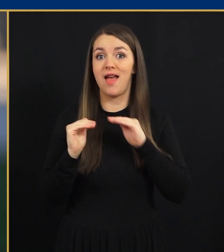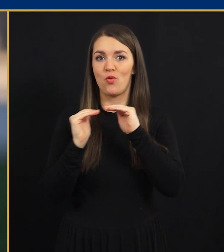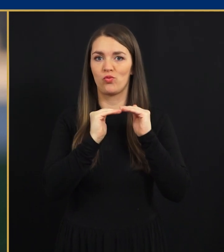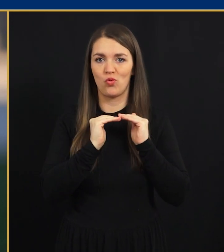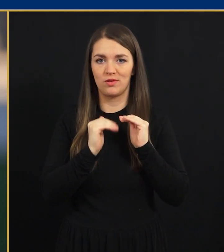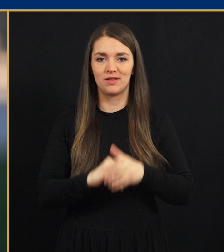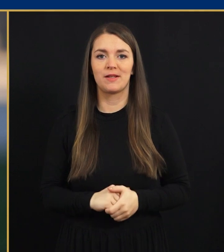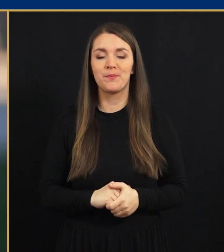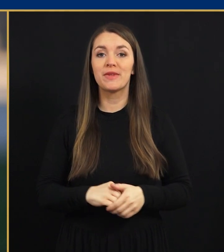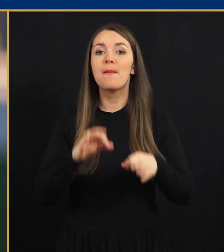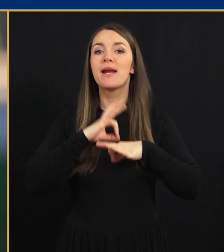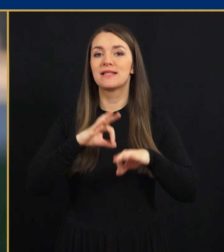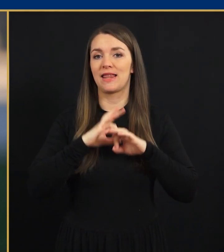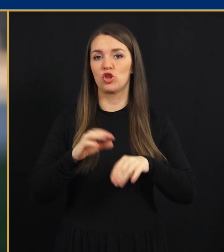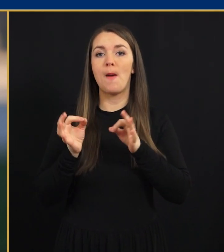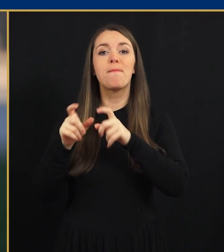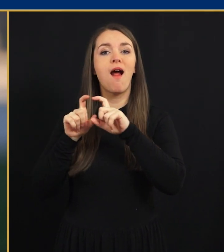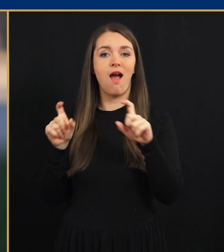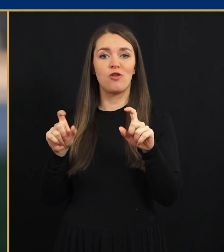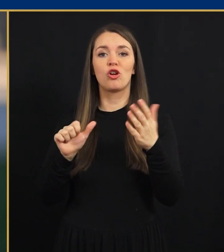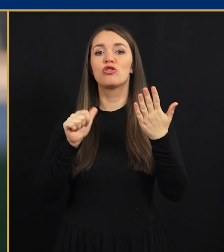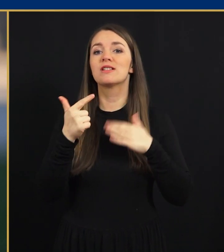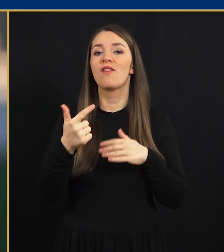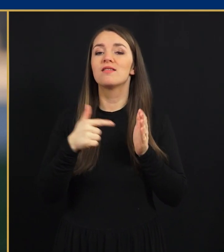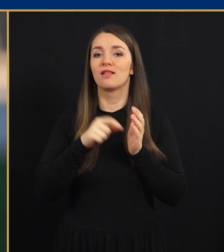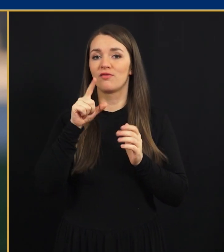enotnosti. Predsedniška palača,